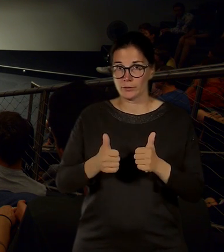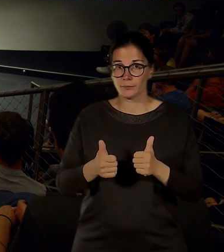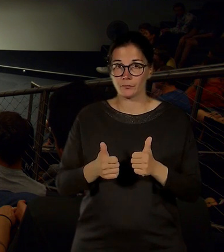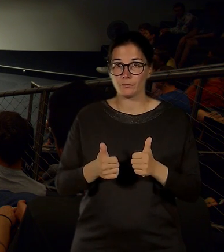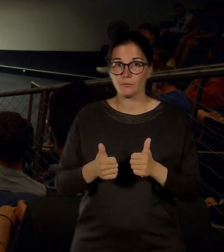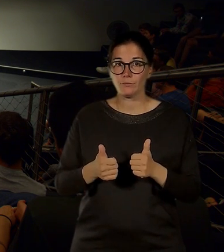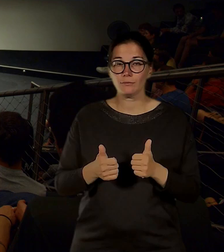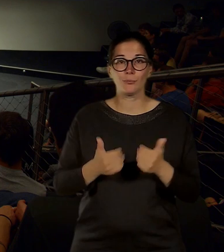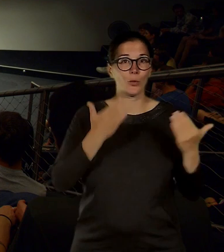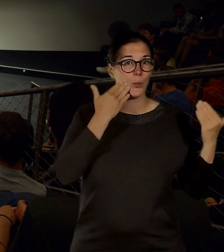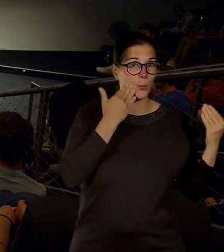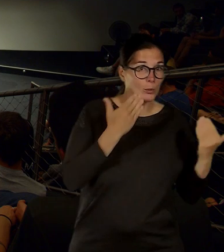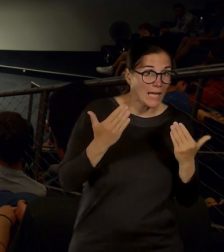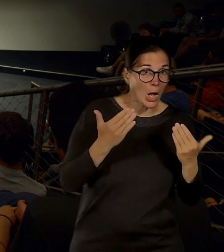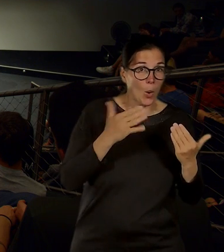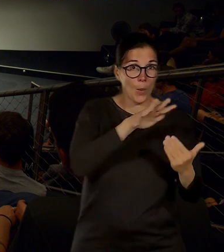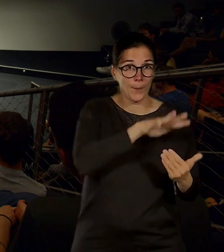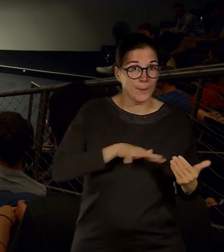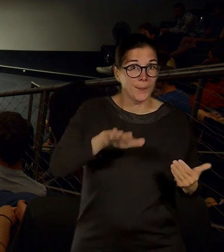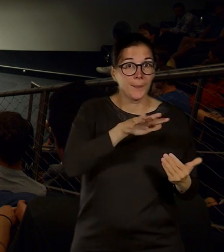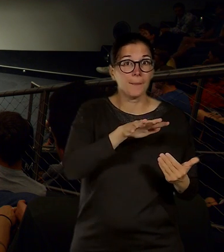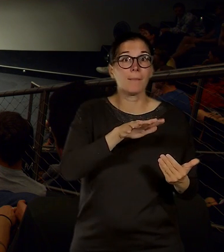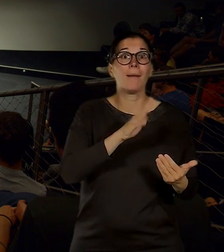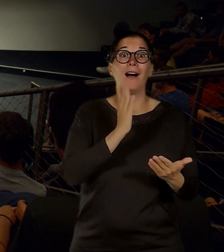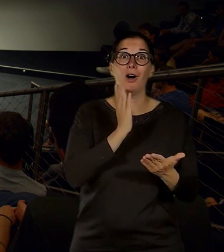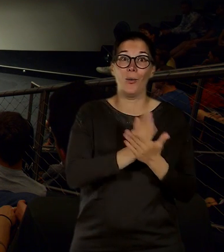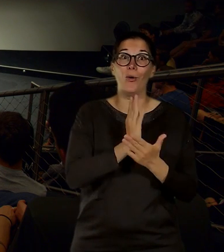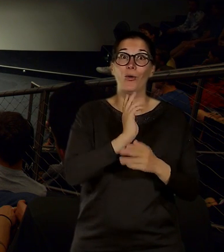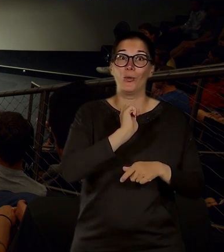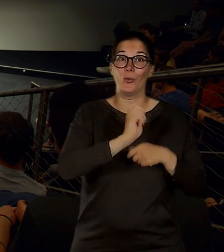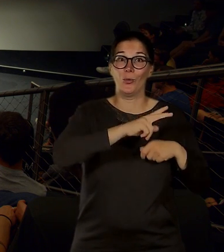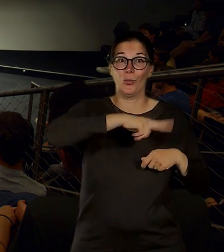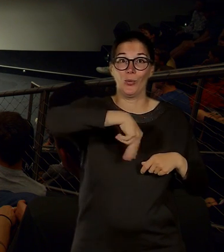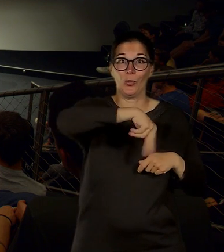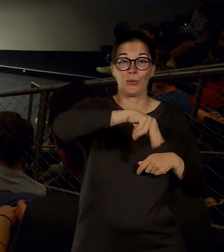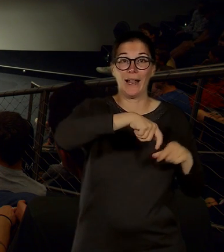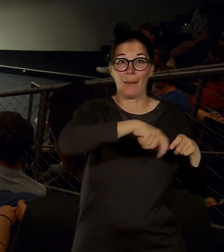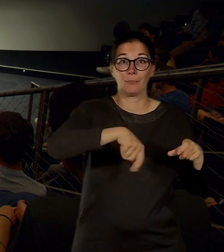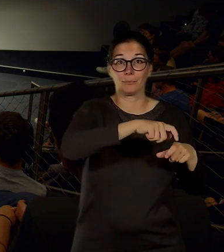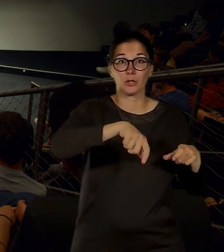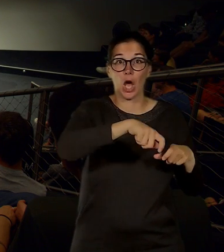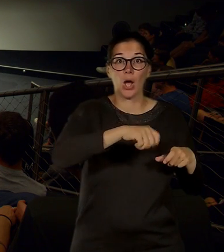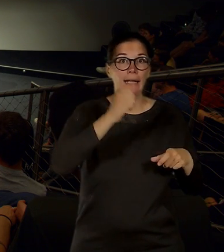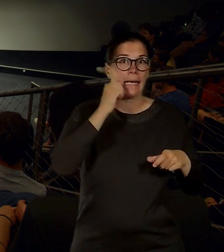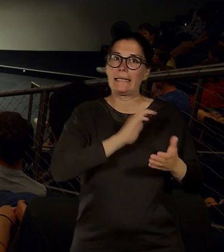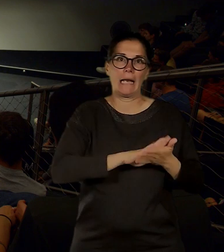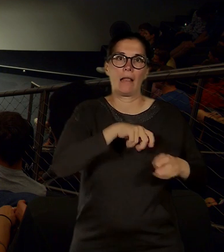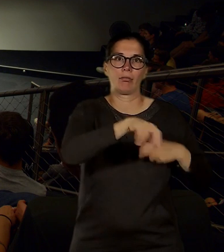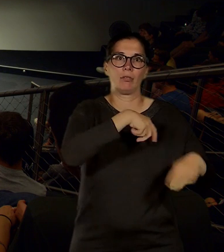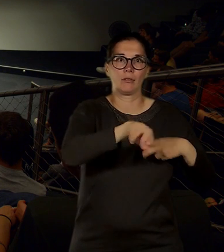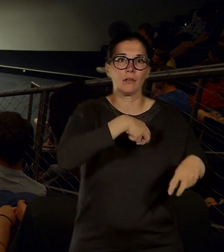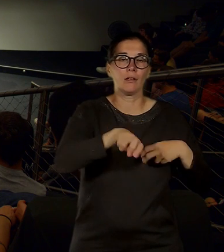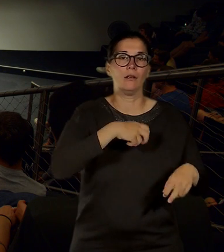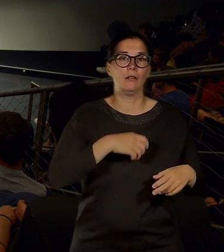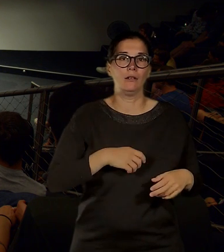jak pod muzeem, tak nad muzeem, že opravdu v momentě, kdy jsme vytvořili nový přechod, tak ty lidi ho okamžitě aktivně začali